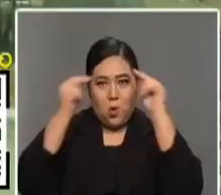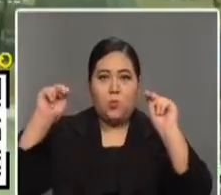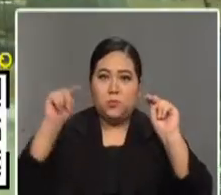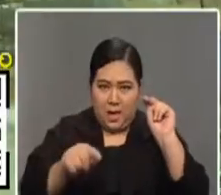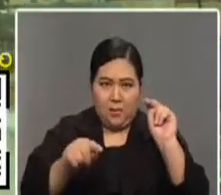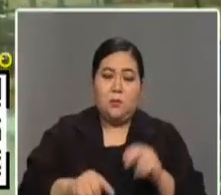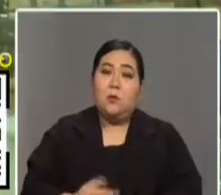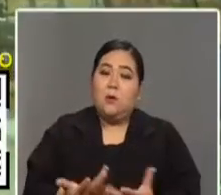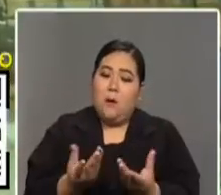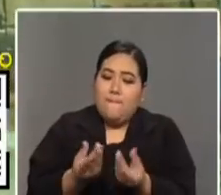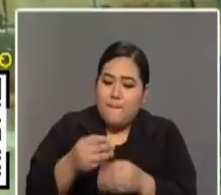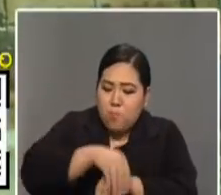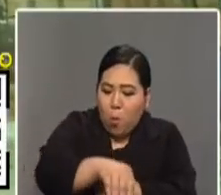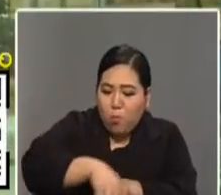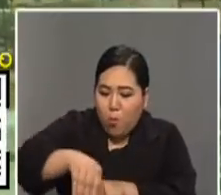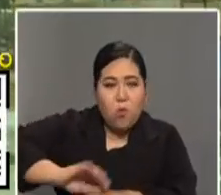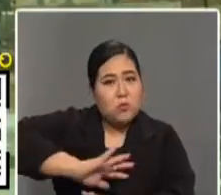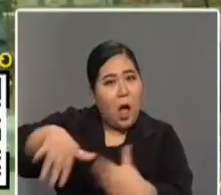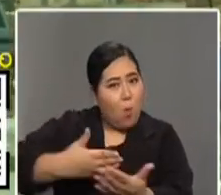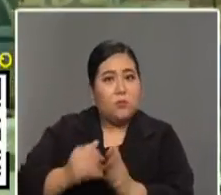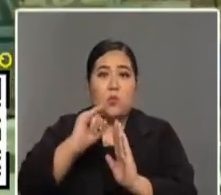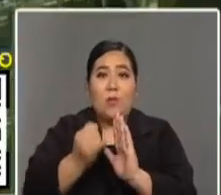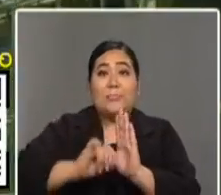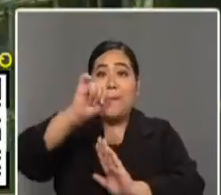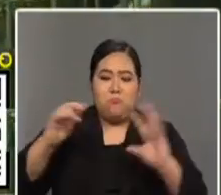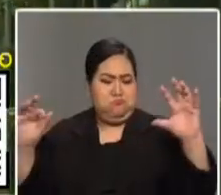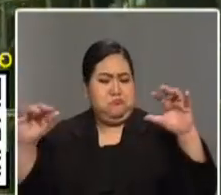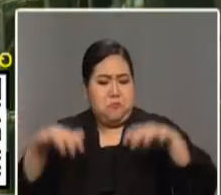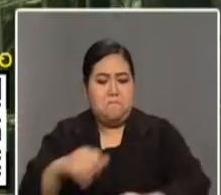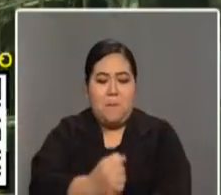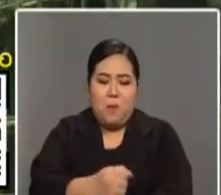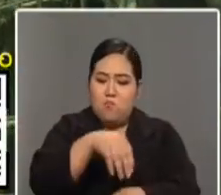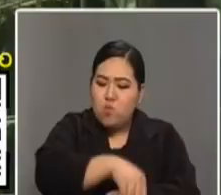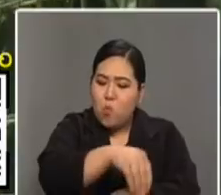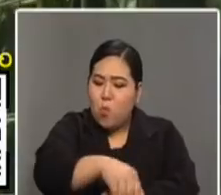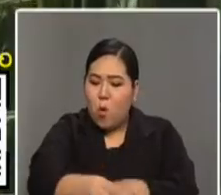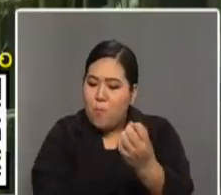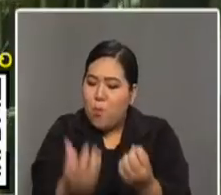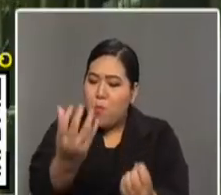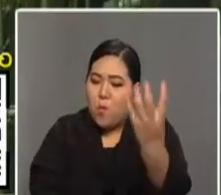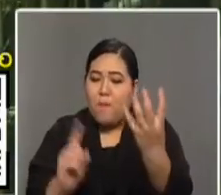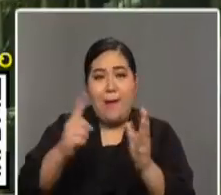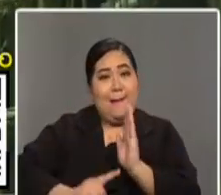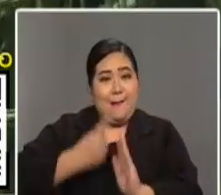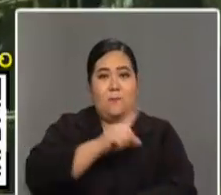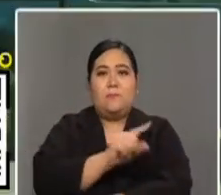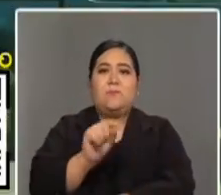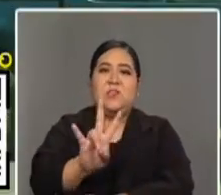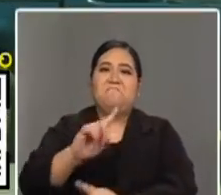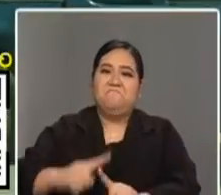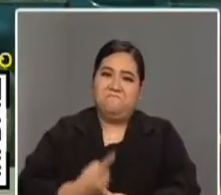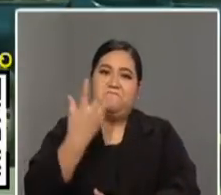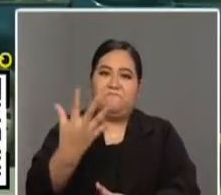ผนฟื้นฟูออกมาโดยจะระดมทุกคนทุกระดับในจังหวัดเชียงใหม่เข้ามาช่วยโดยจะเริ่มวันที่27พฤษภาคมนี้ซึ่งเป็น